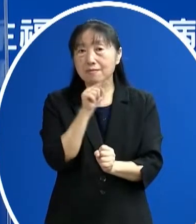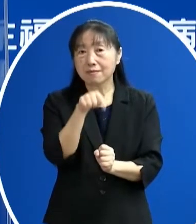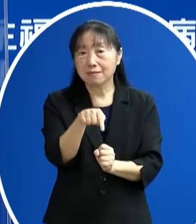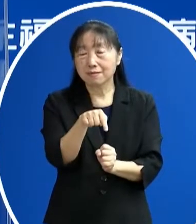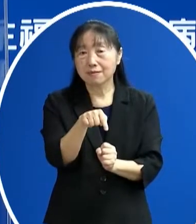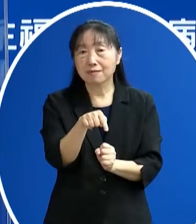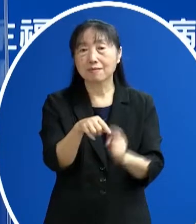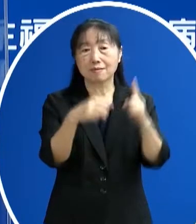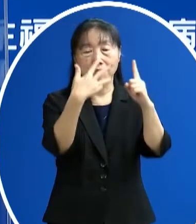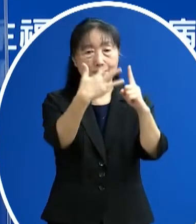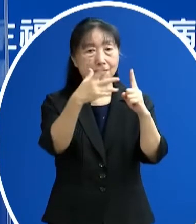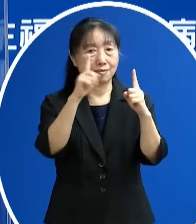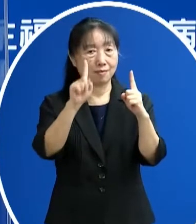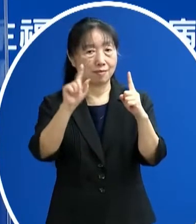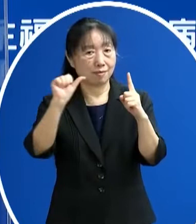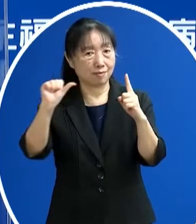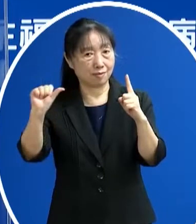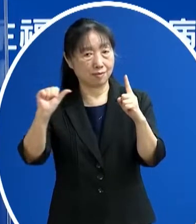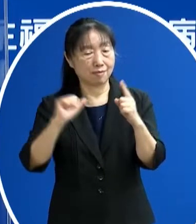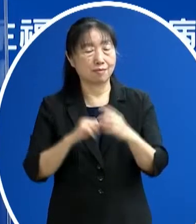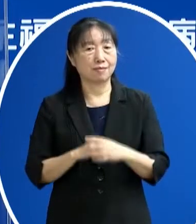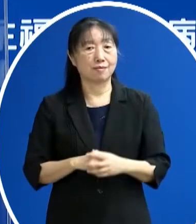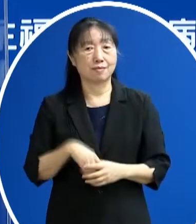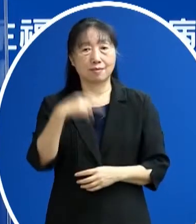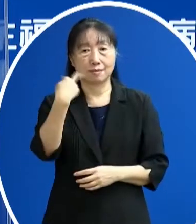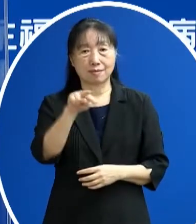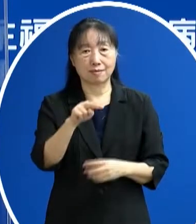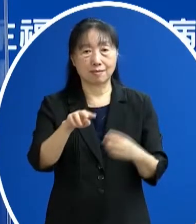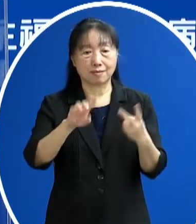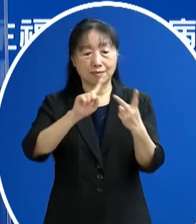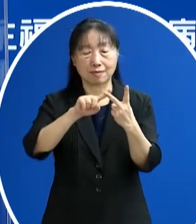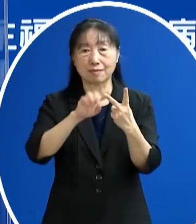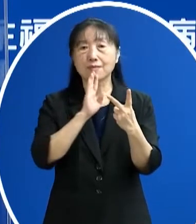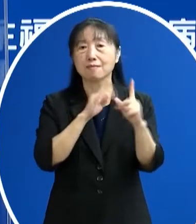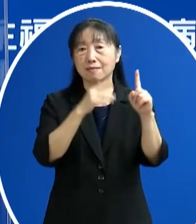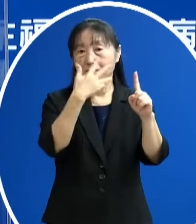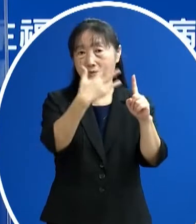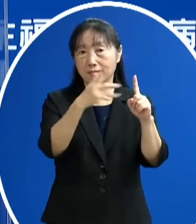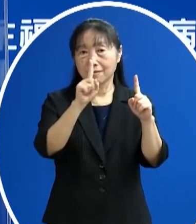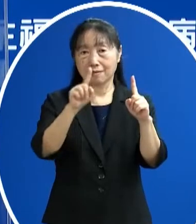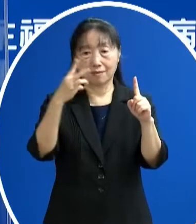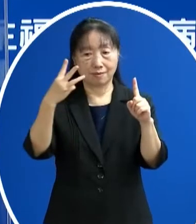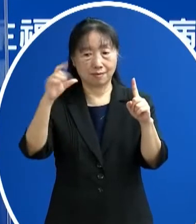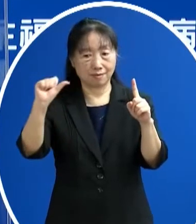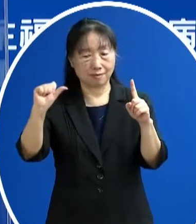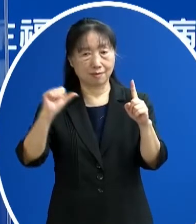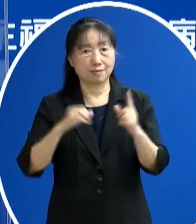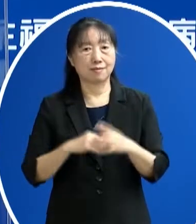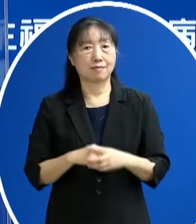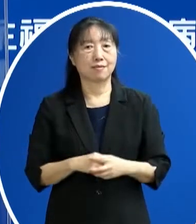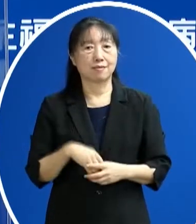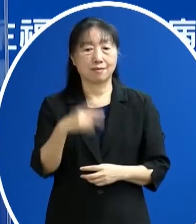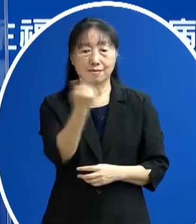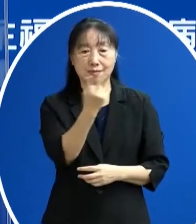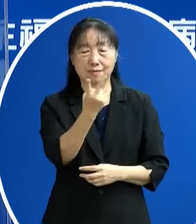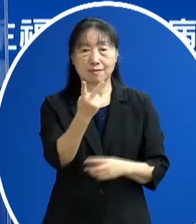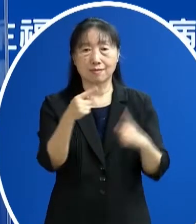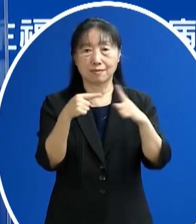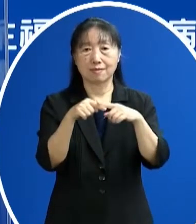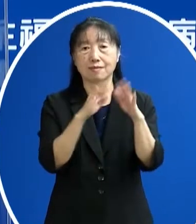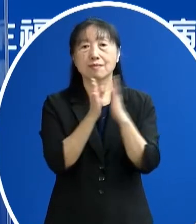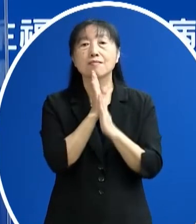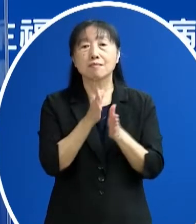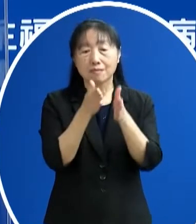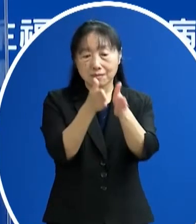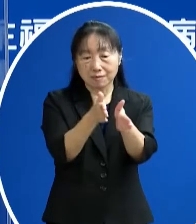个案18155，然后另外一个哈就是这个18135，哦，这两个哈应该是我